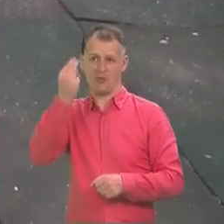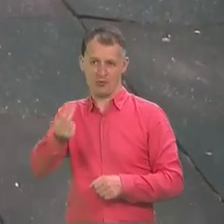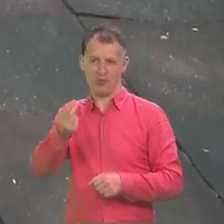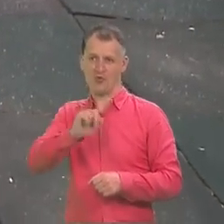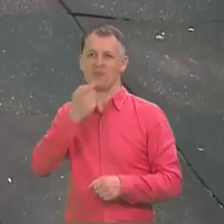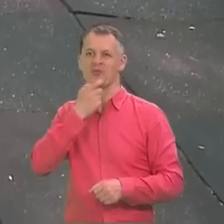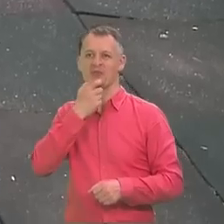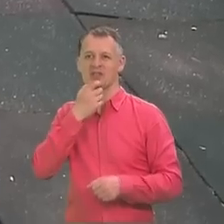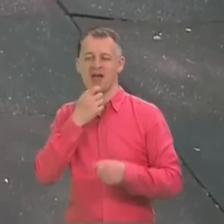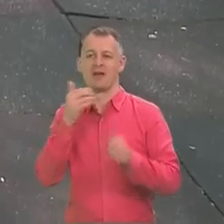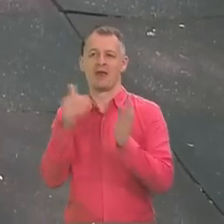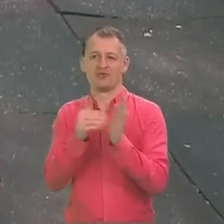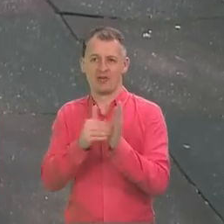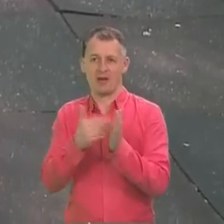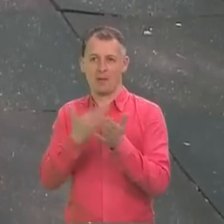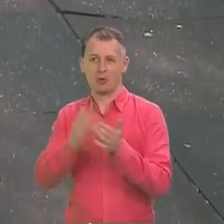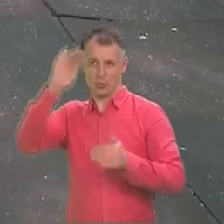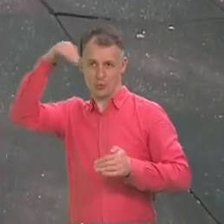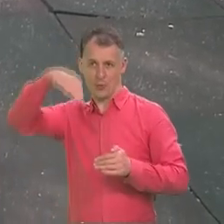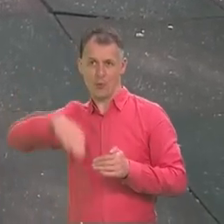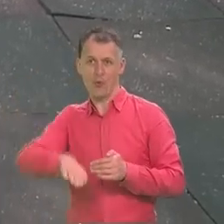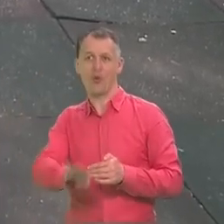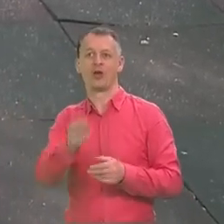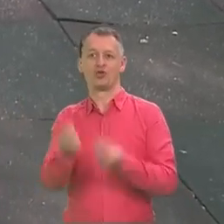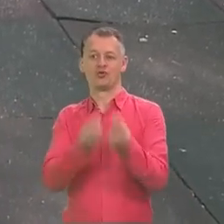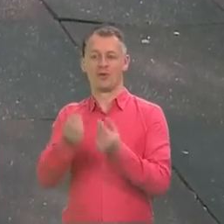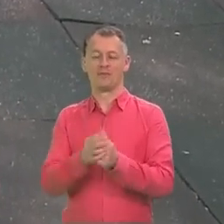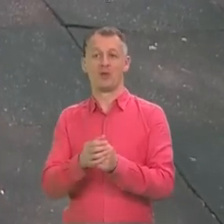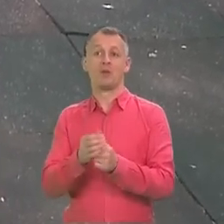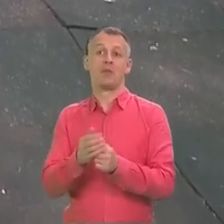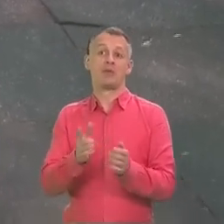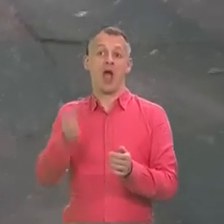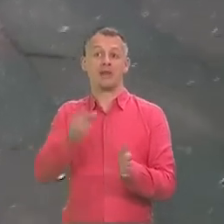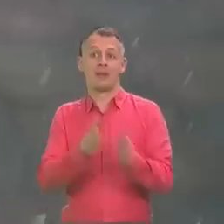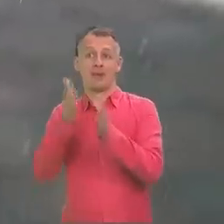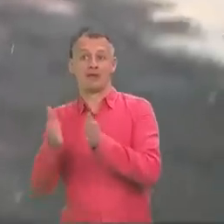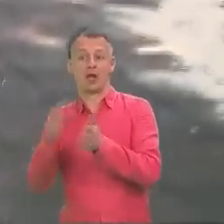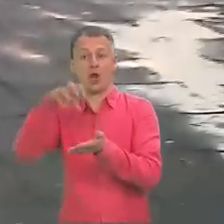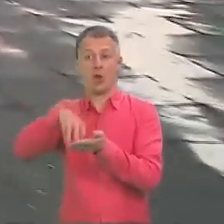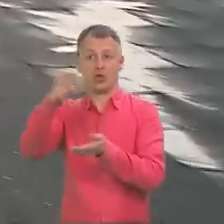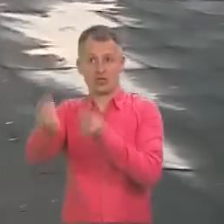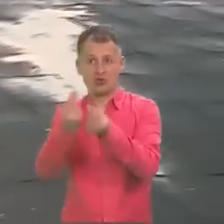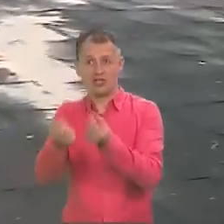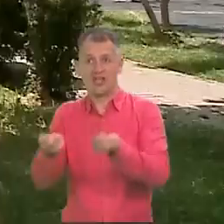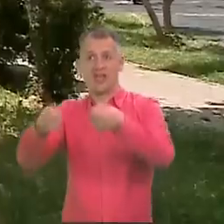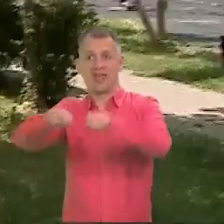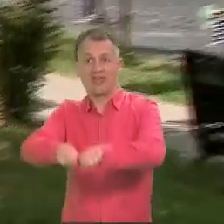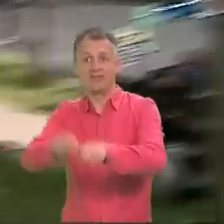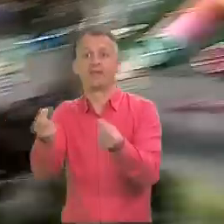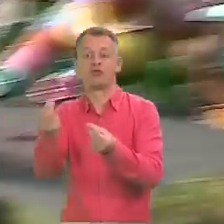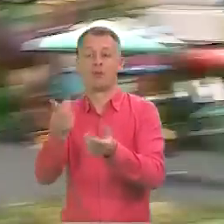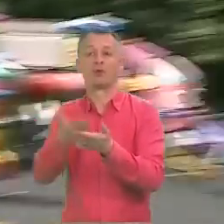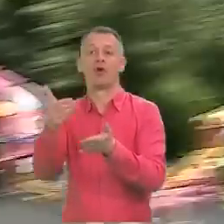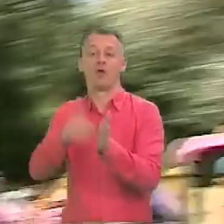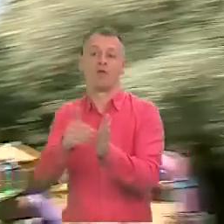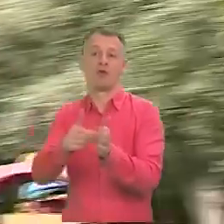vârsta necesară pentru acest tobogan. Pe de altă parte, aceste locuri de joacă sunt închise. De ce sunt închise? Pentru că ele trebuie reparate. Au nevoie